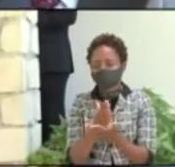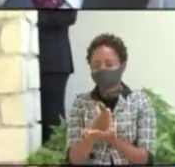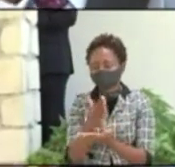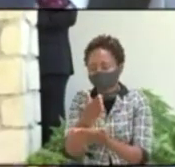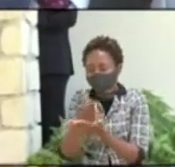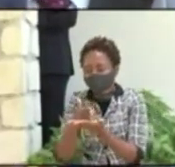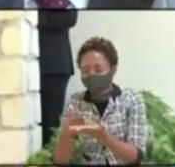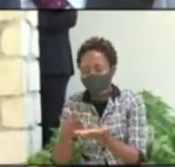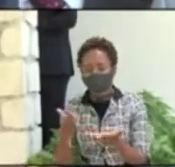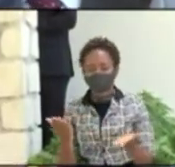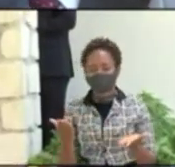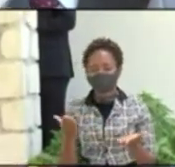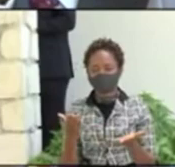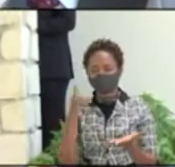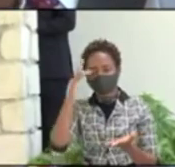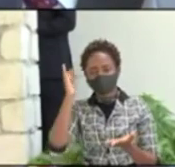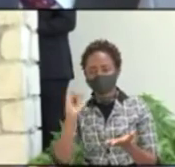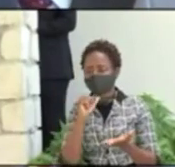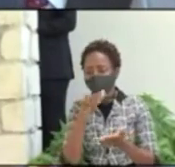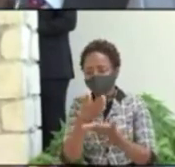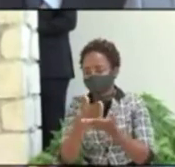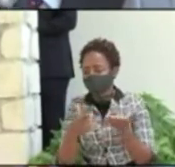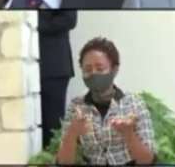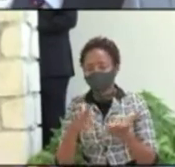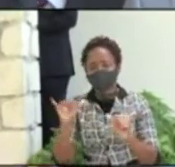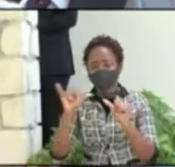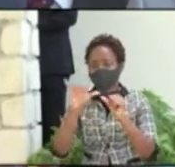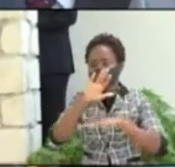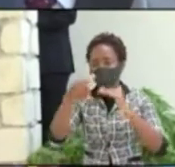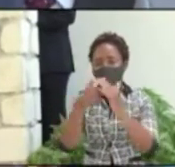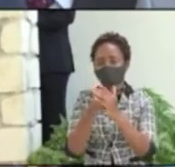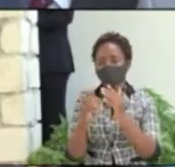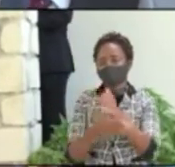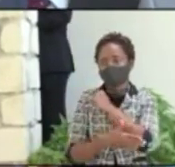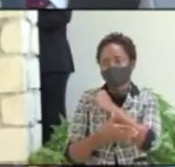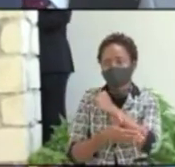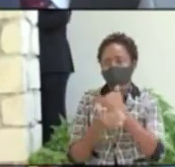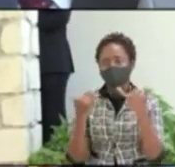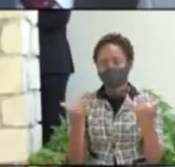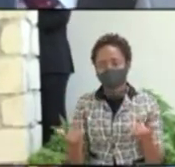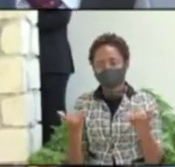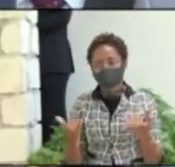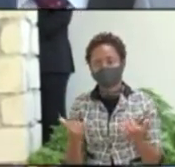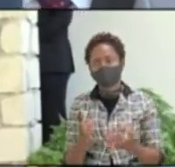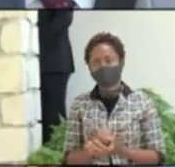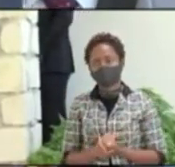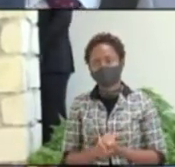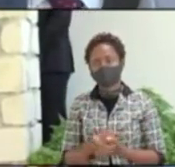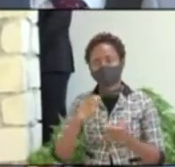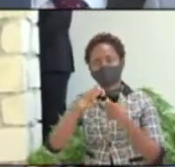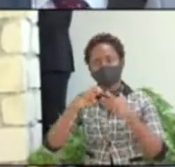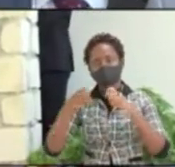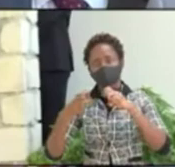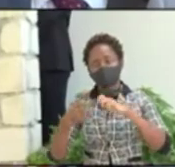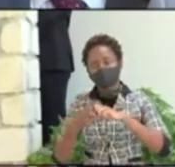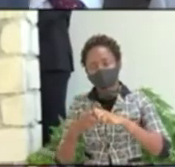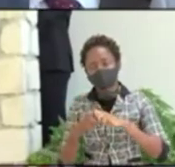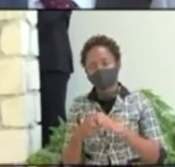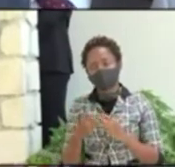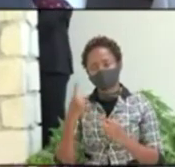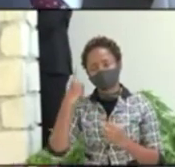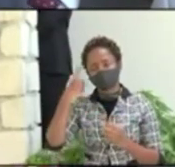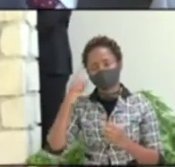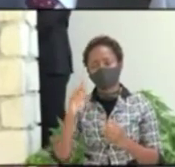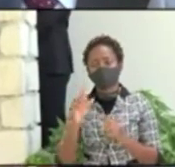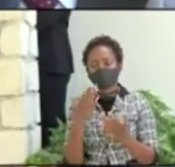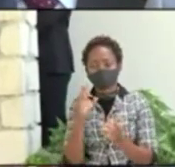pour un pays à 2 000. Son pays entier, même dans tout pays. Tout ça, nous fait pour nous faire net. Ça veut dire, je dis, problème d'identification pays, c'est un